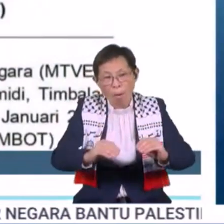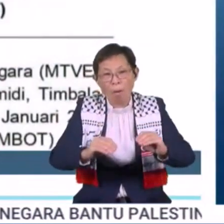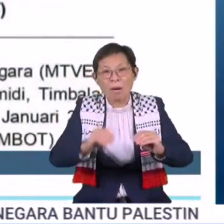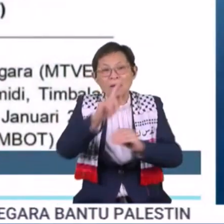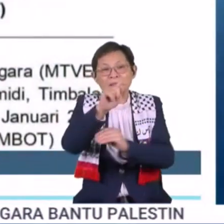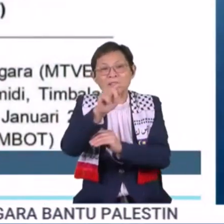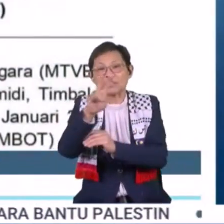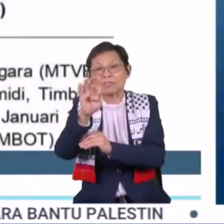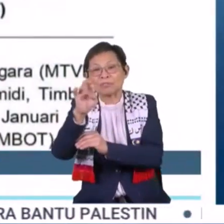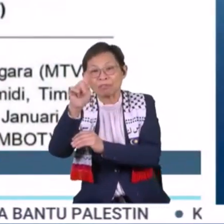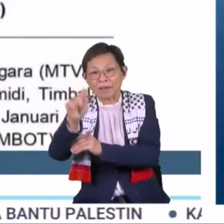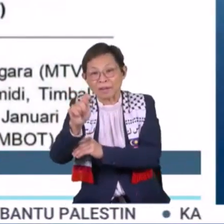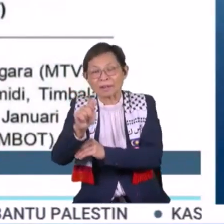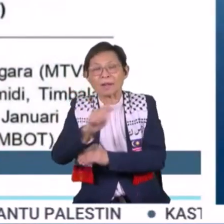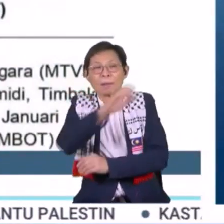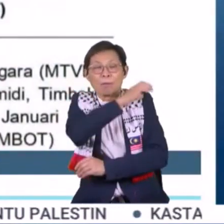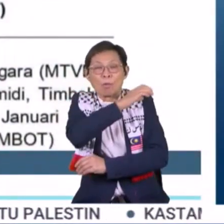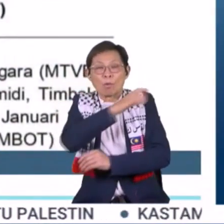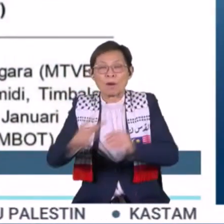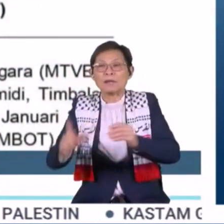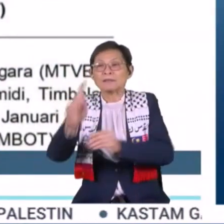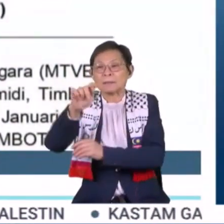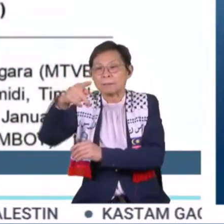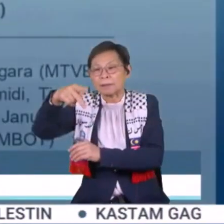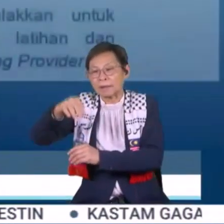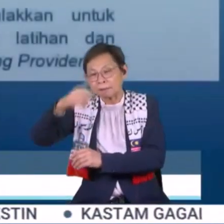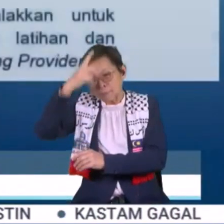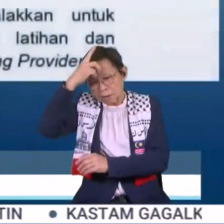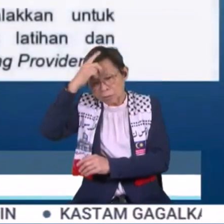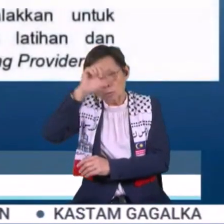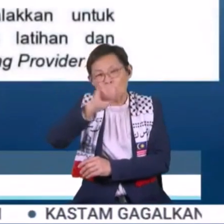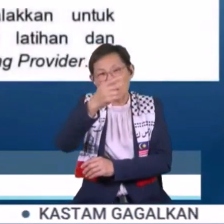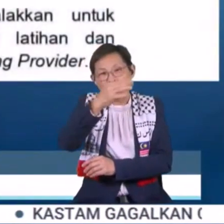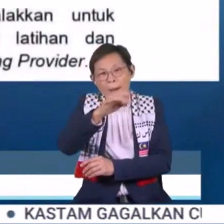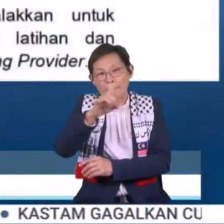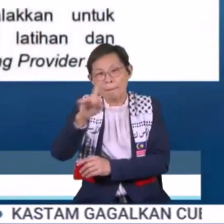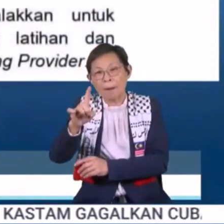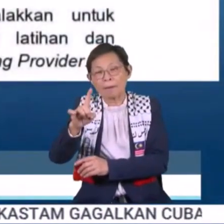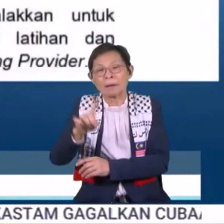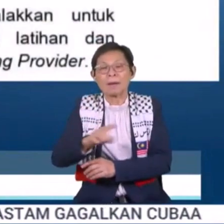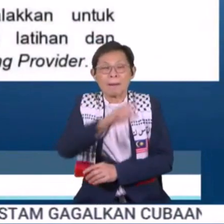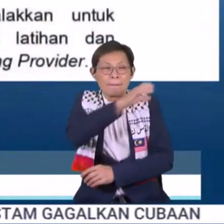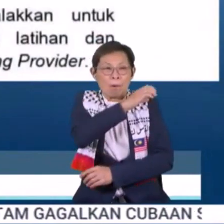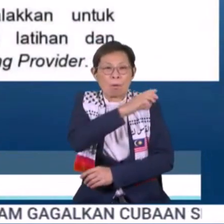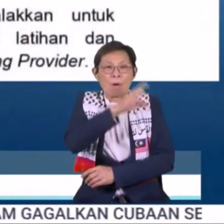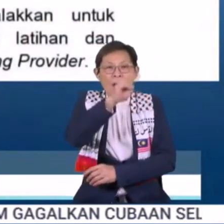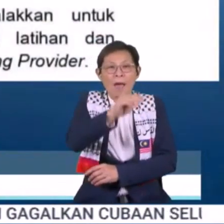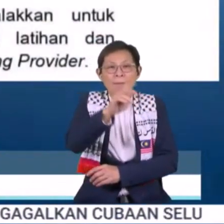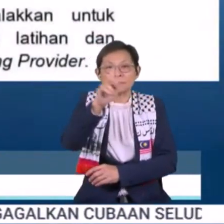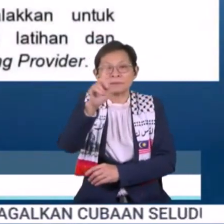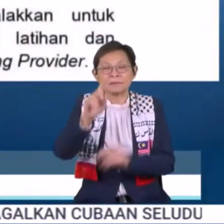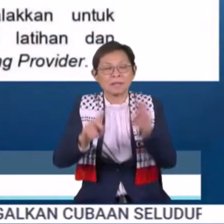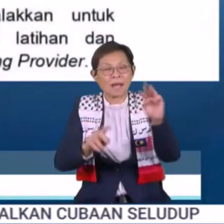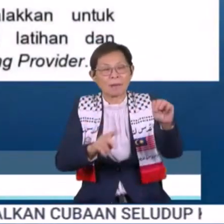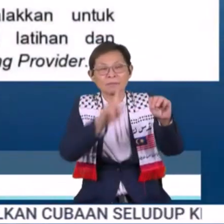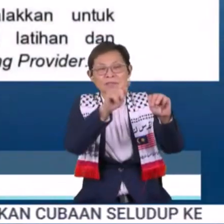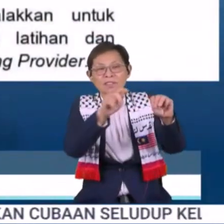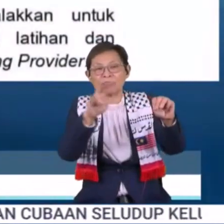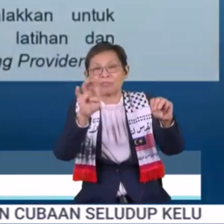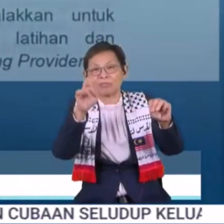tvet yang dipengerusikan timbalan Perdana Menteri Datuk Seri dr Ahmad zaahid Hamidi yang juga pengerusi mtvet pada